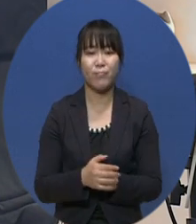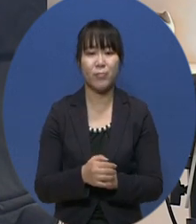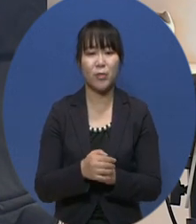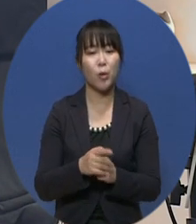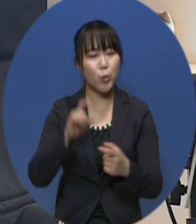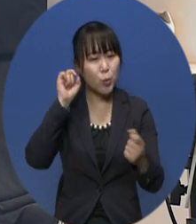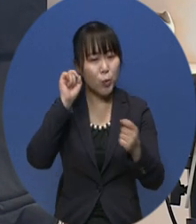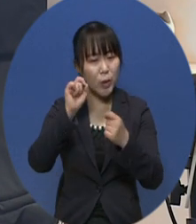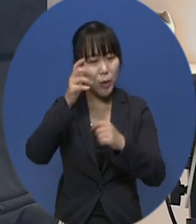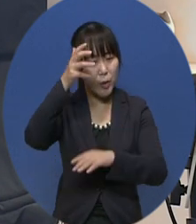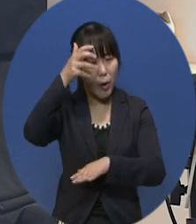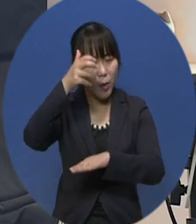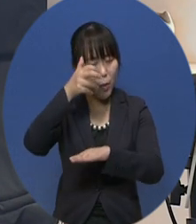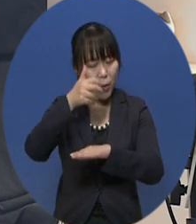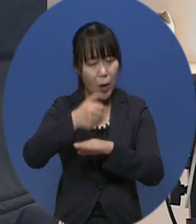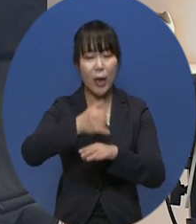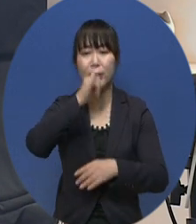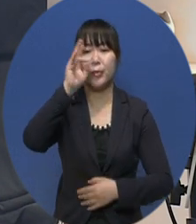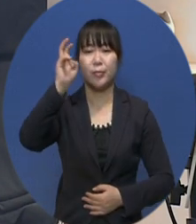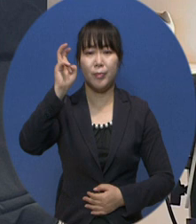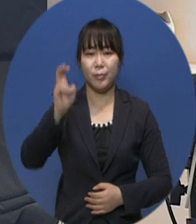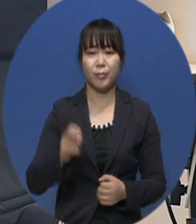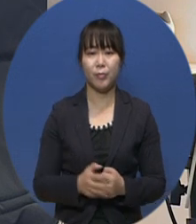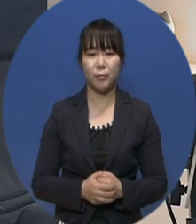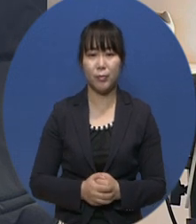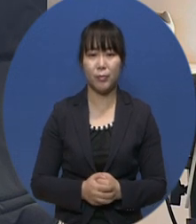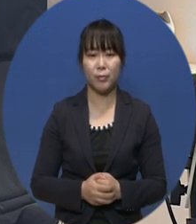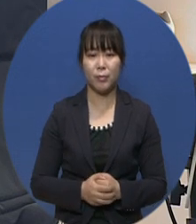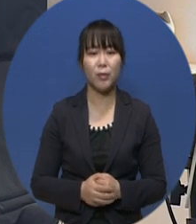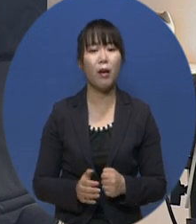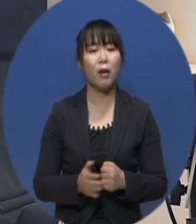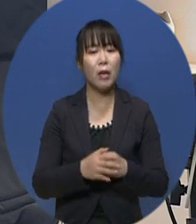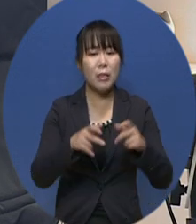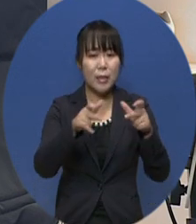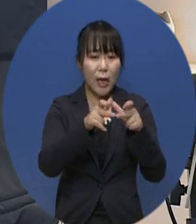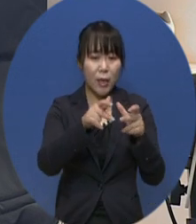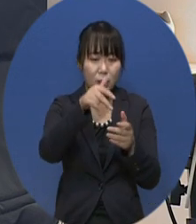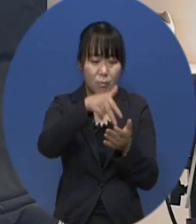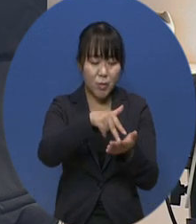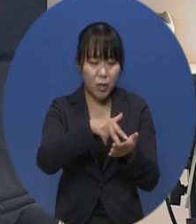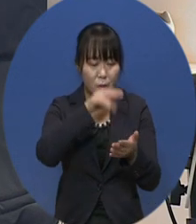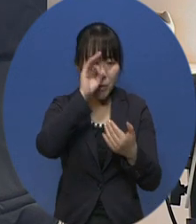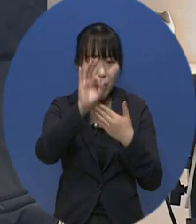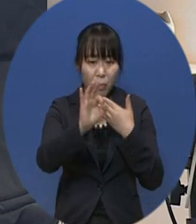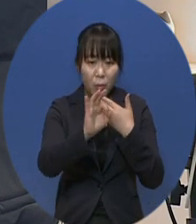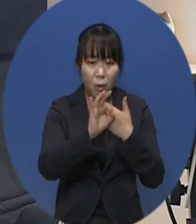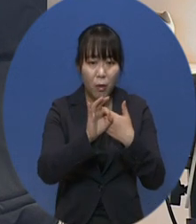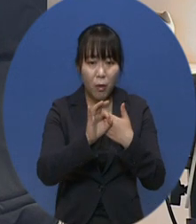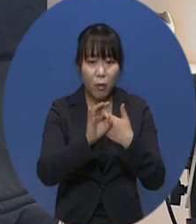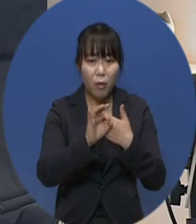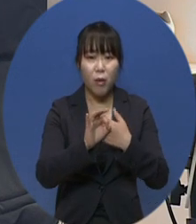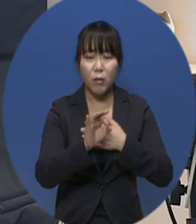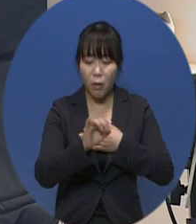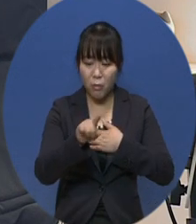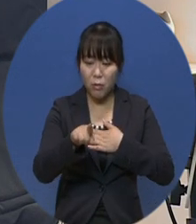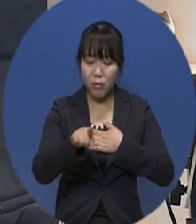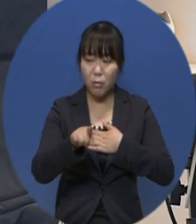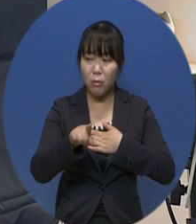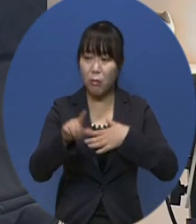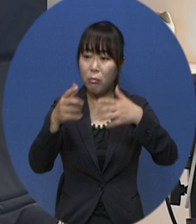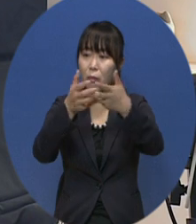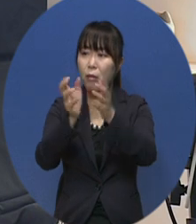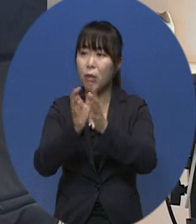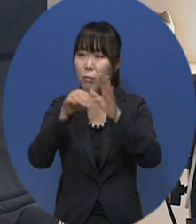이제 조만간 결과가 나올 건데요. 네. 이제 그러다 보니까 장애인의 입장에서 보면 내가 그 부처에서 하는 걸